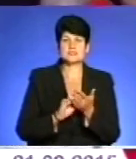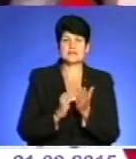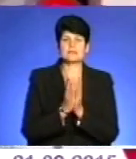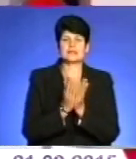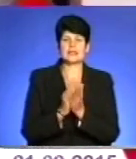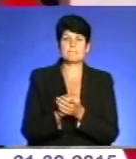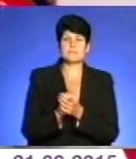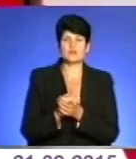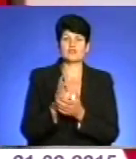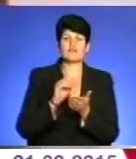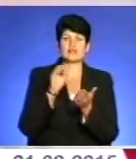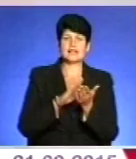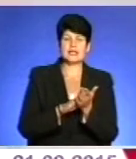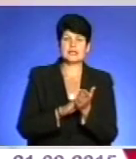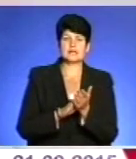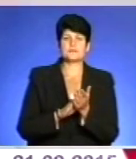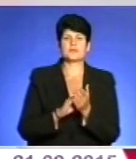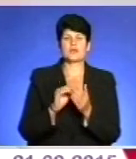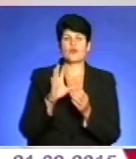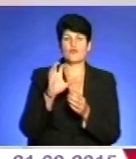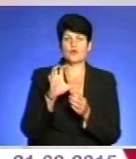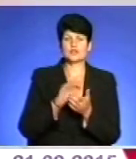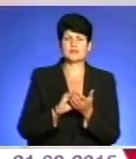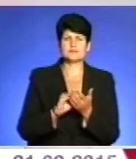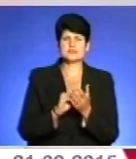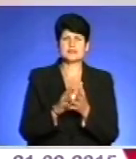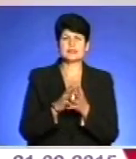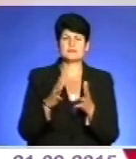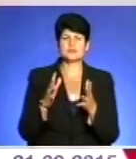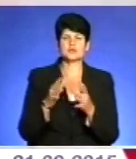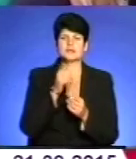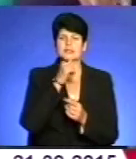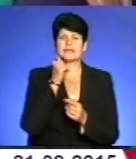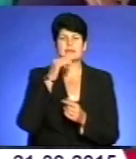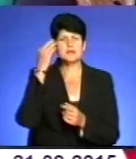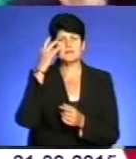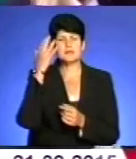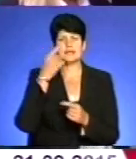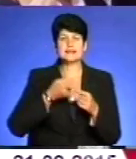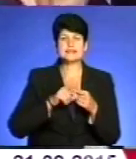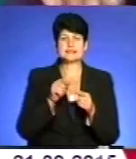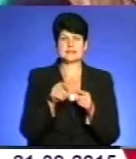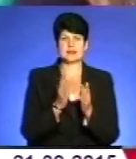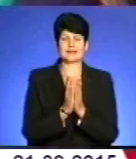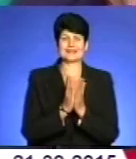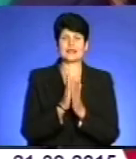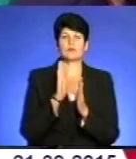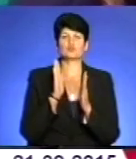миру. Вони вклеїли фото своїх родин і написали найбільш сокровенні мрії. Ця книга